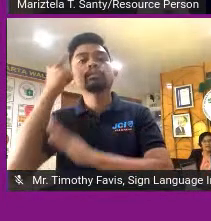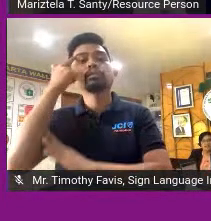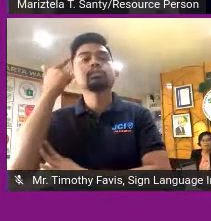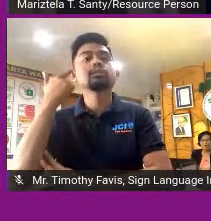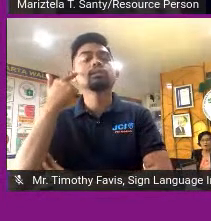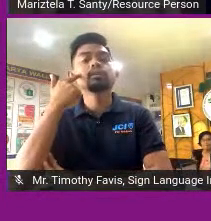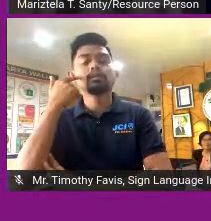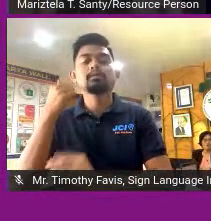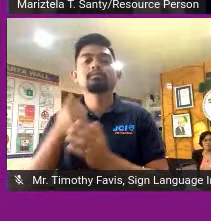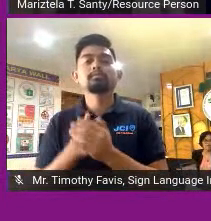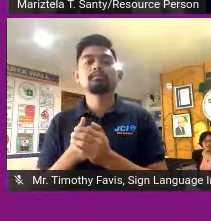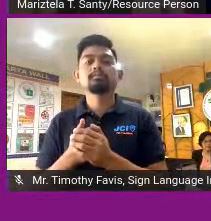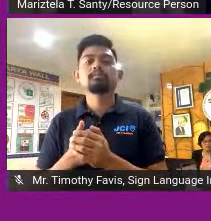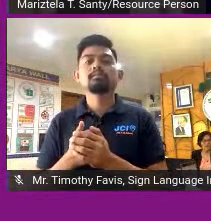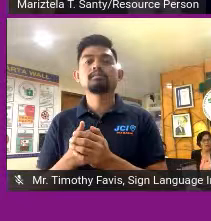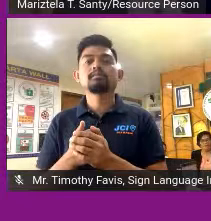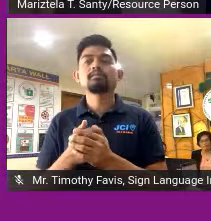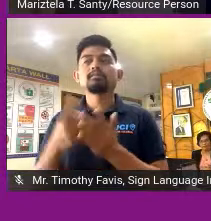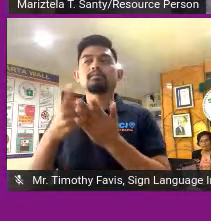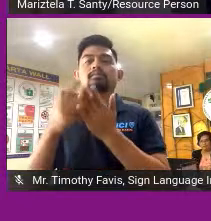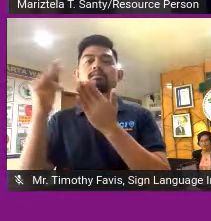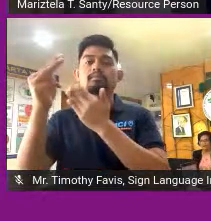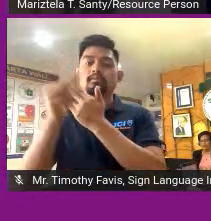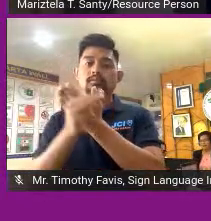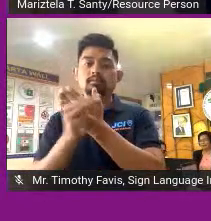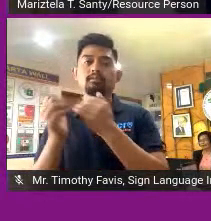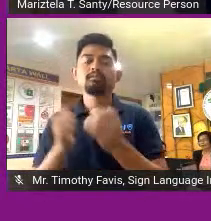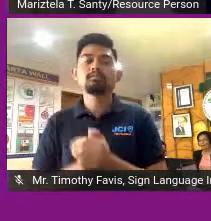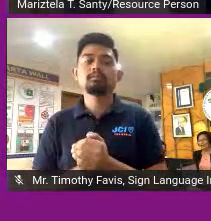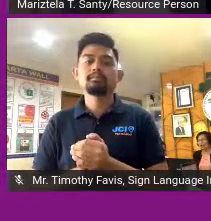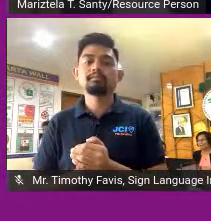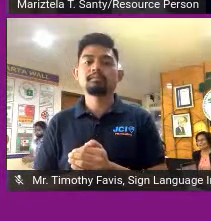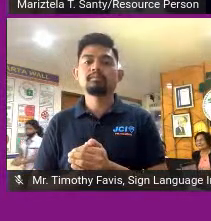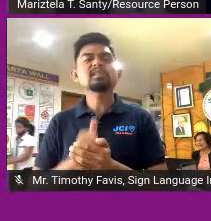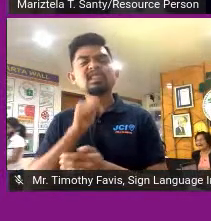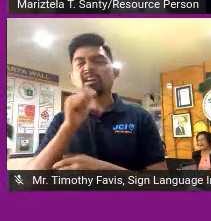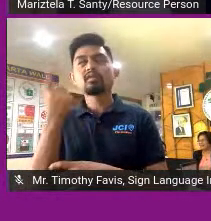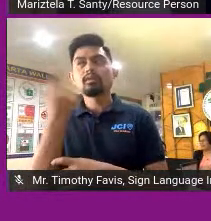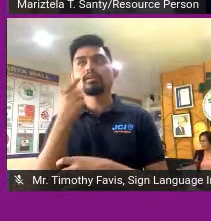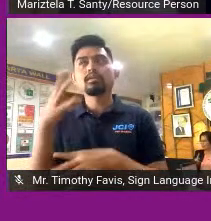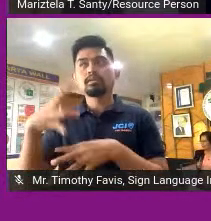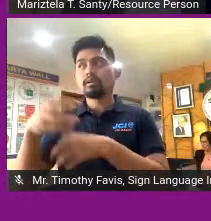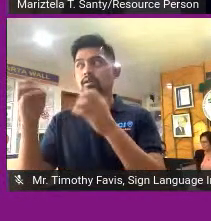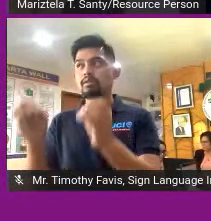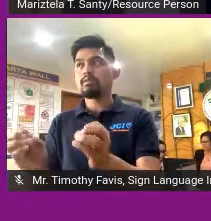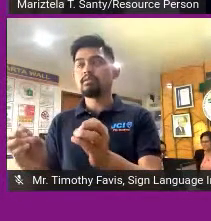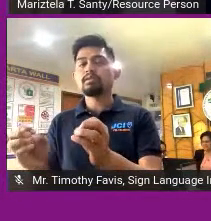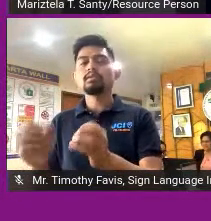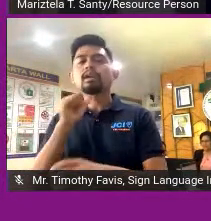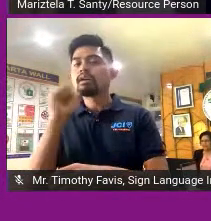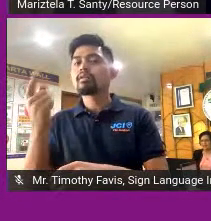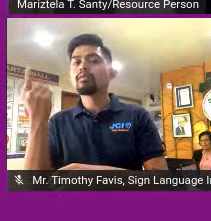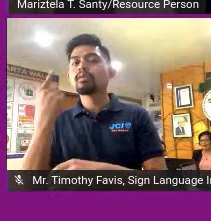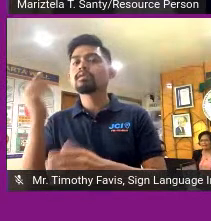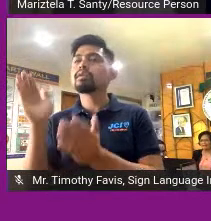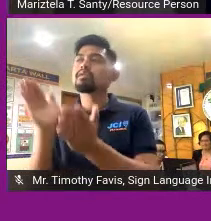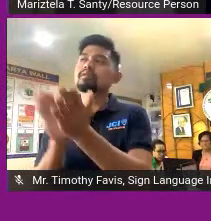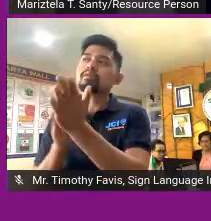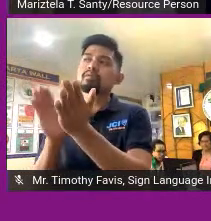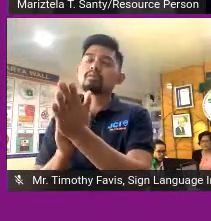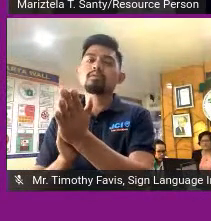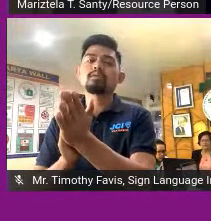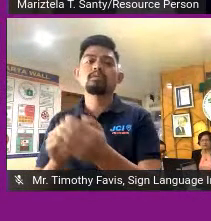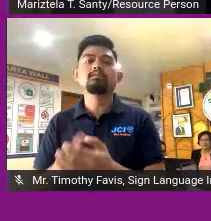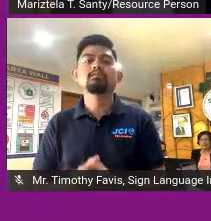sensitivity. Yan po ang primerong mandato. Kaya nga po hindi lang opisina, hindi lang universities. The